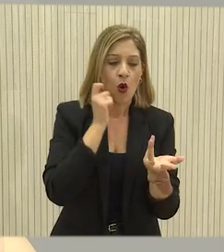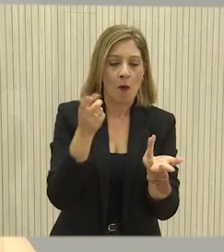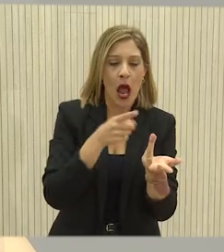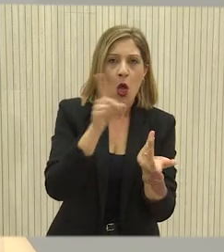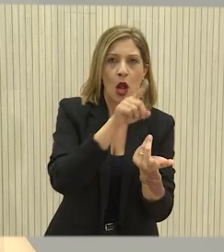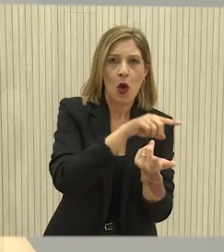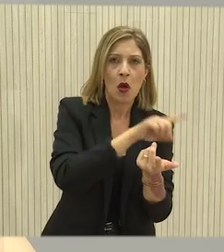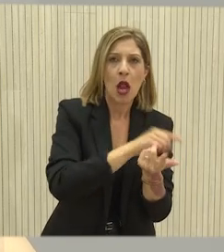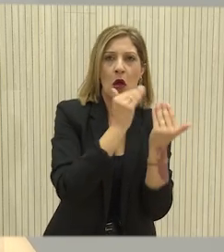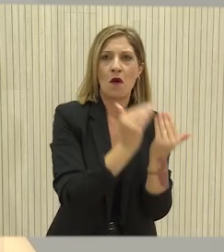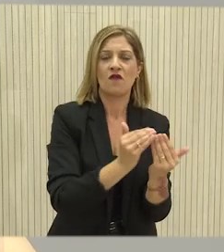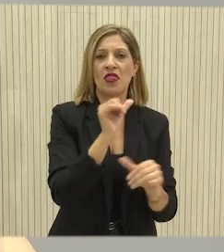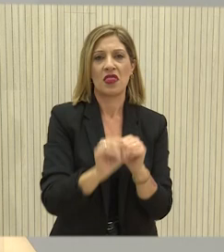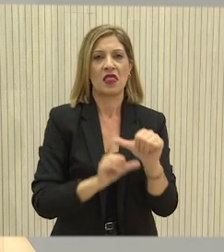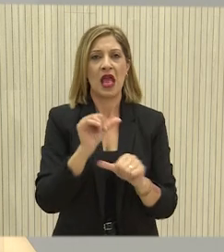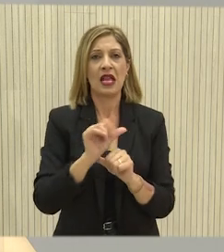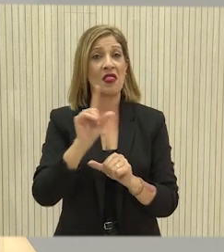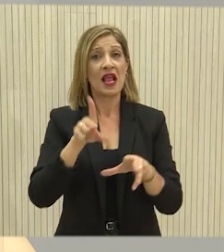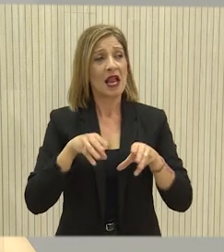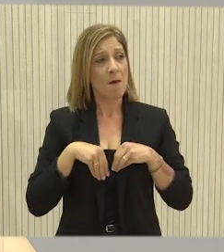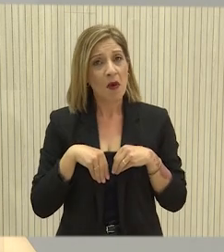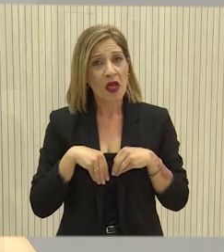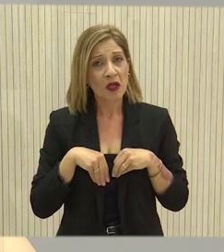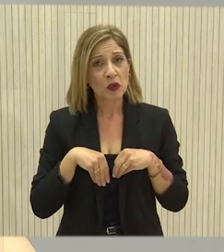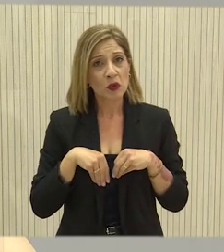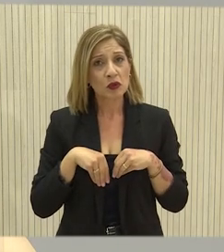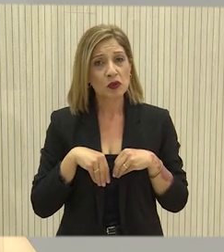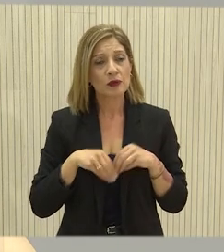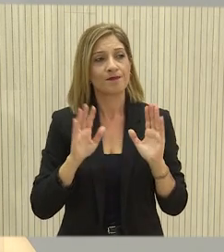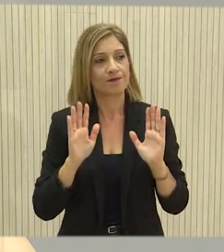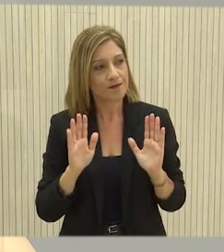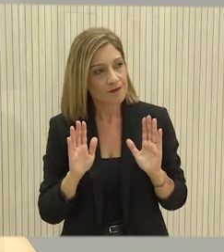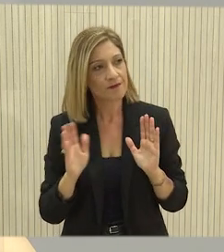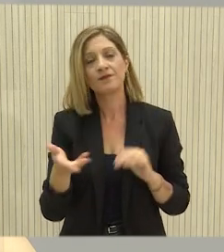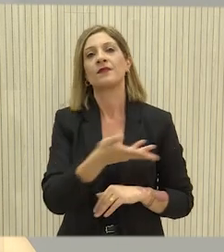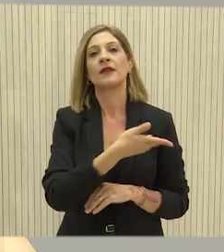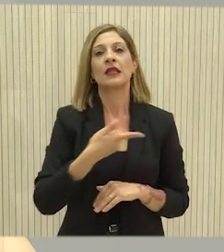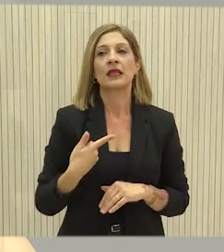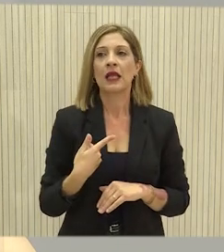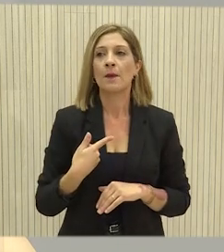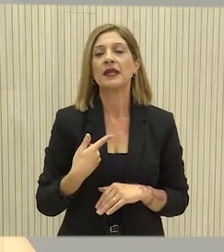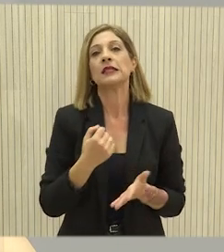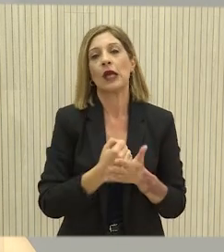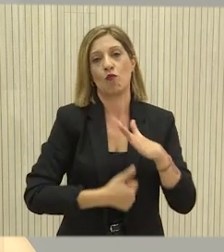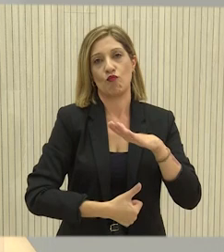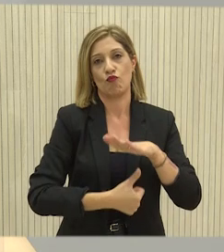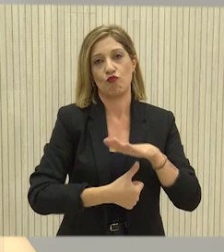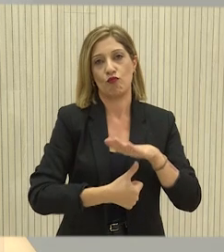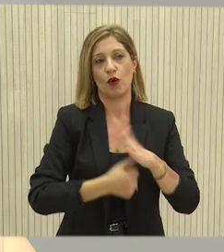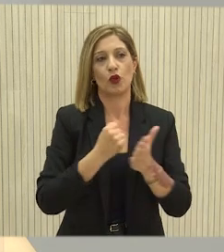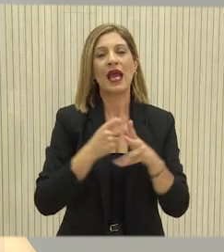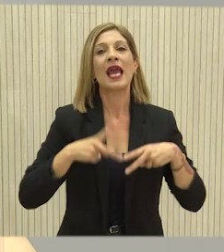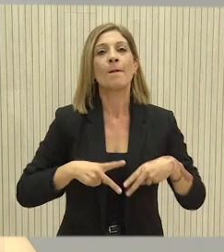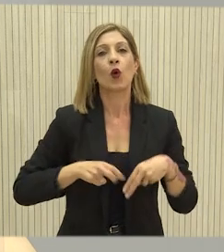προφανώς δεν θα είναι αποδεκτός ο απεσταλμένος. Κοιτάξτε, εμείς και ο ίδιος ο πρόεδρος της Δημοκρατίας αλλά και ο